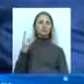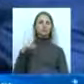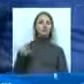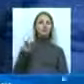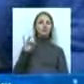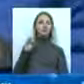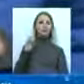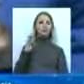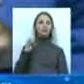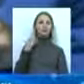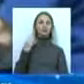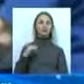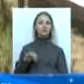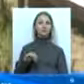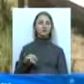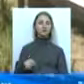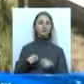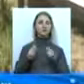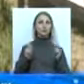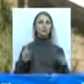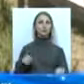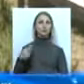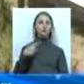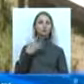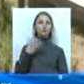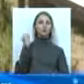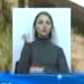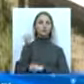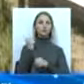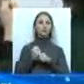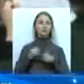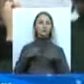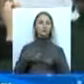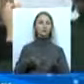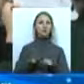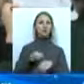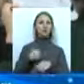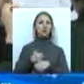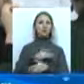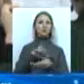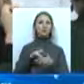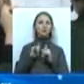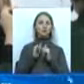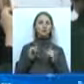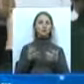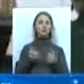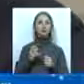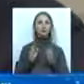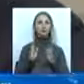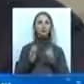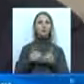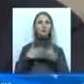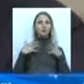көлемінде инвестиция тартылған. Нәтижесінде 1,5 мыңға жуық жаңа жұмыс орындары құрылды. Сондай ақ қала әкімі тек ірі өндіріс қана